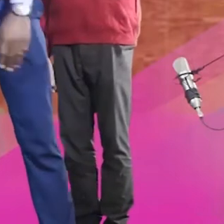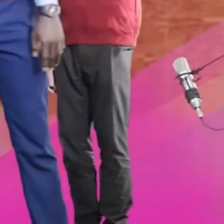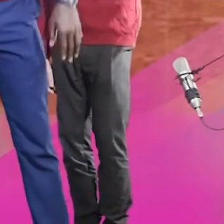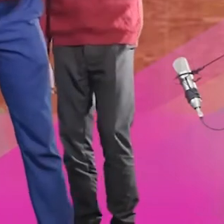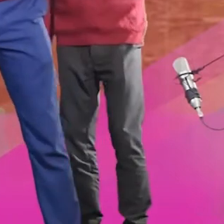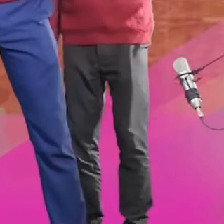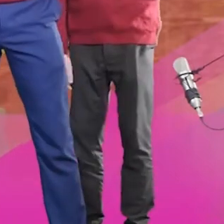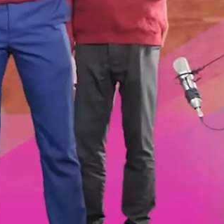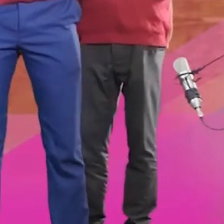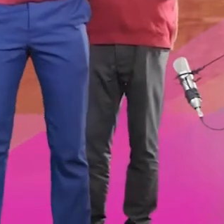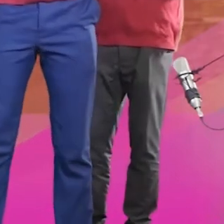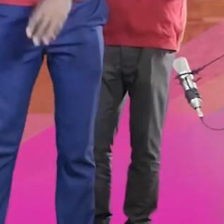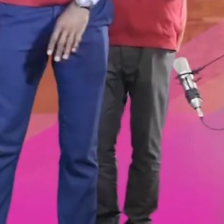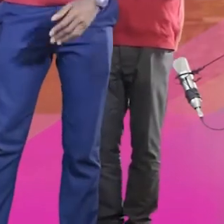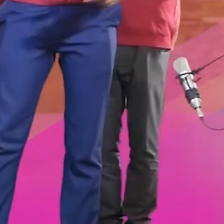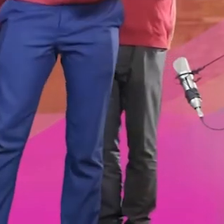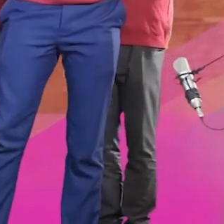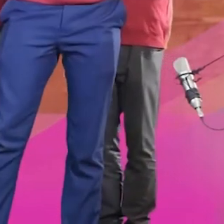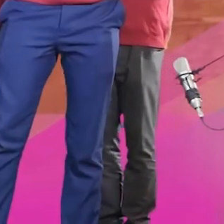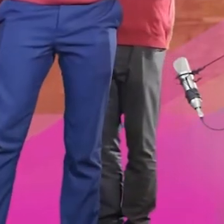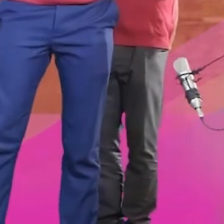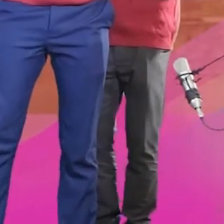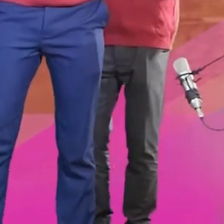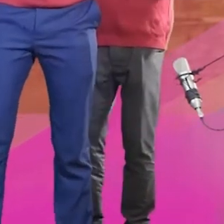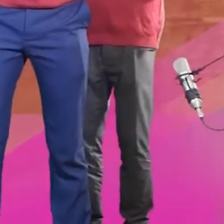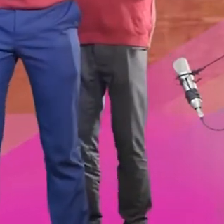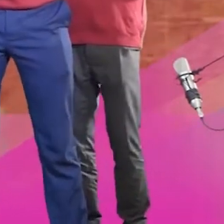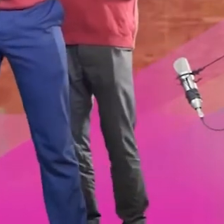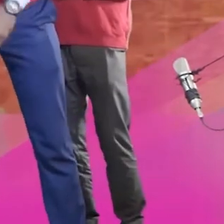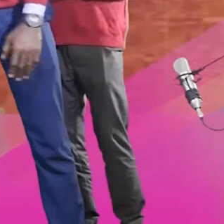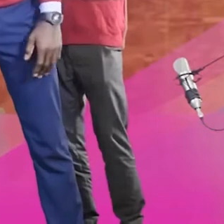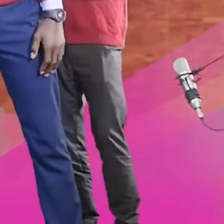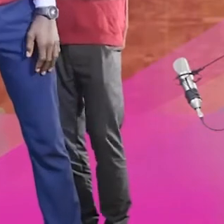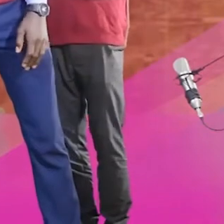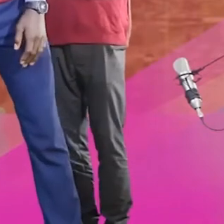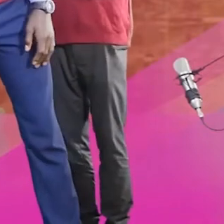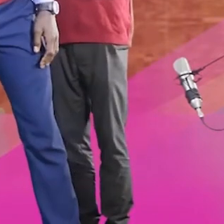Basikuzulu zeti bilanga